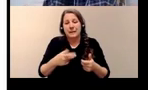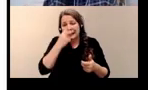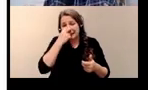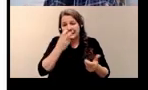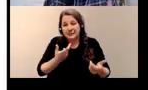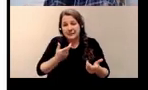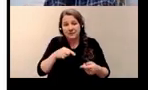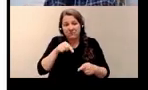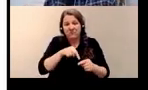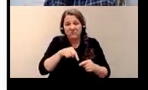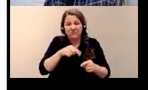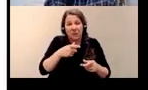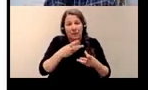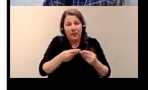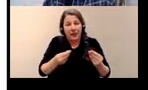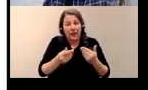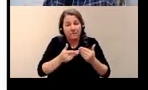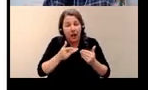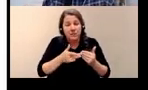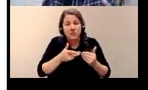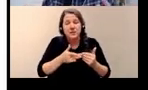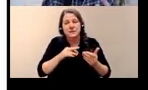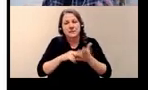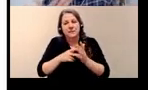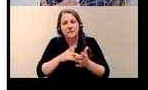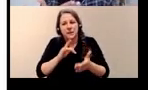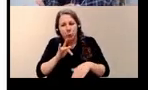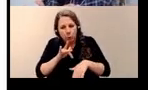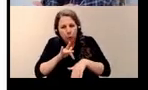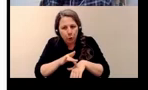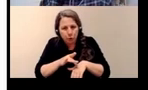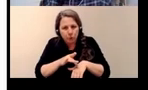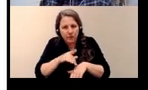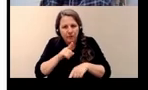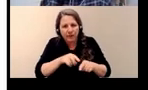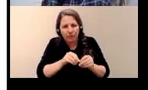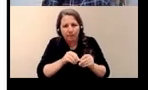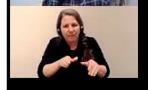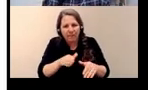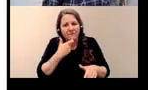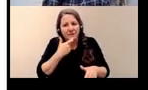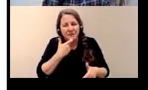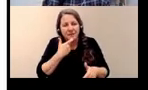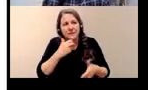c'est des objets qui sont extrêmement fragiles et du coup certaines des pièces peuvent se casser assez facilement.